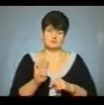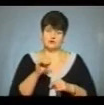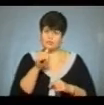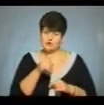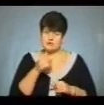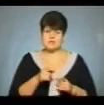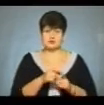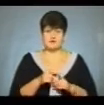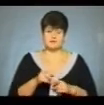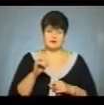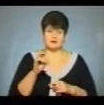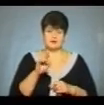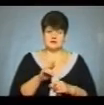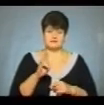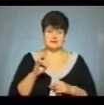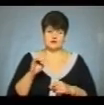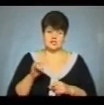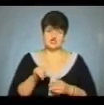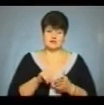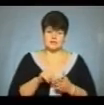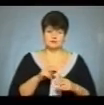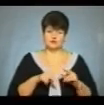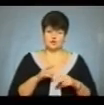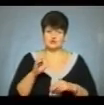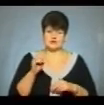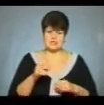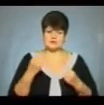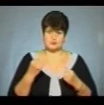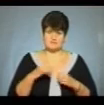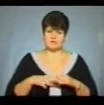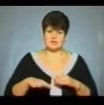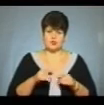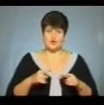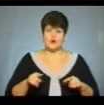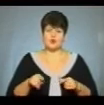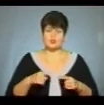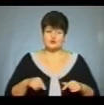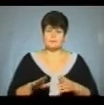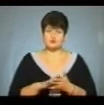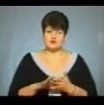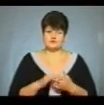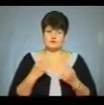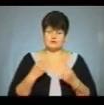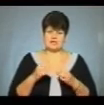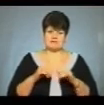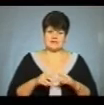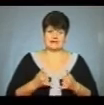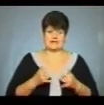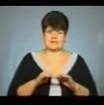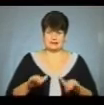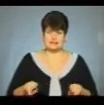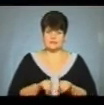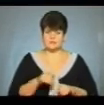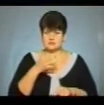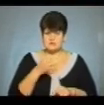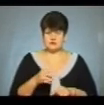словами Ярослава Несторовича, її члени будують соціальні спортивні майданчики та організовують безкоштовні спортивні заходи для дітей. Також він повідомив,